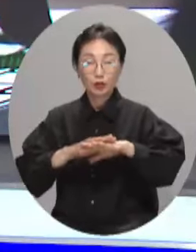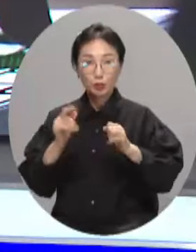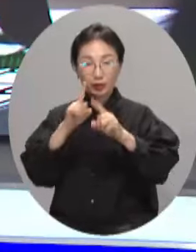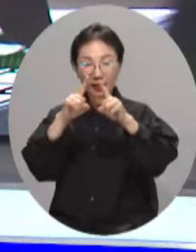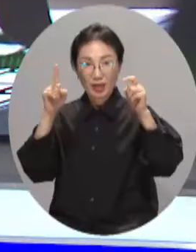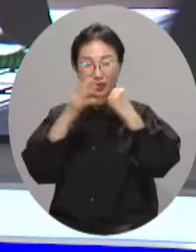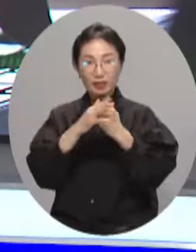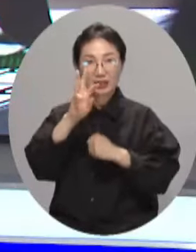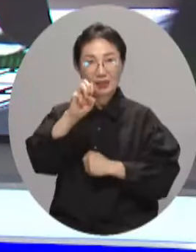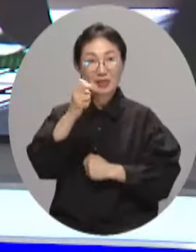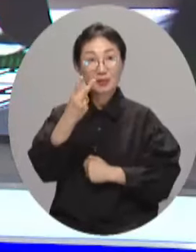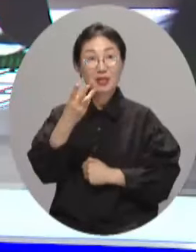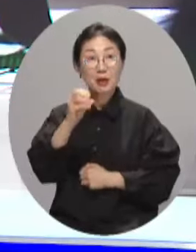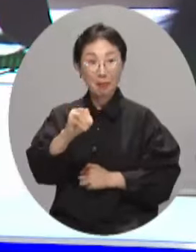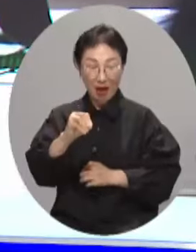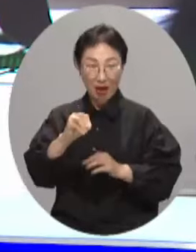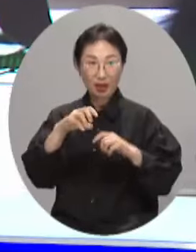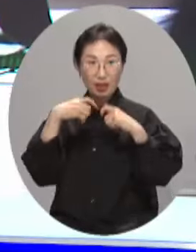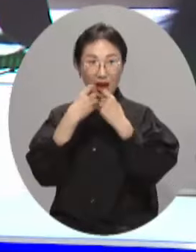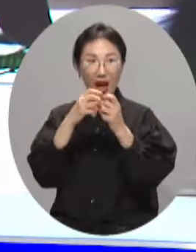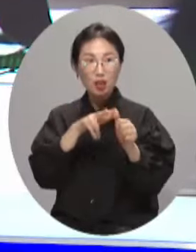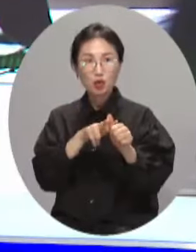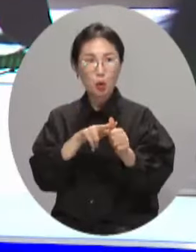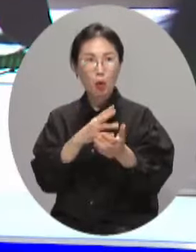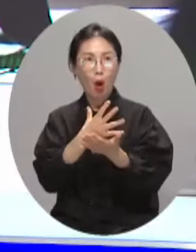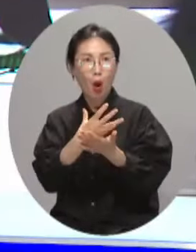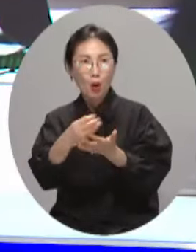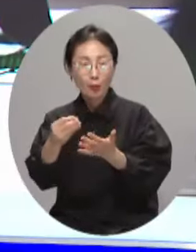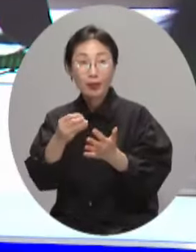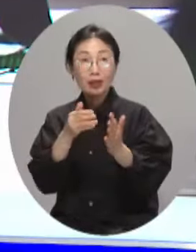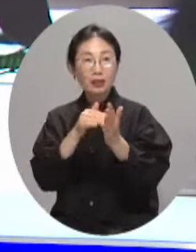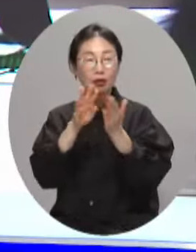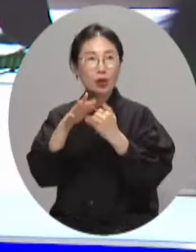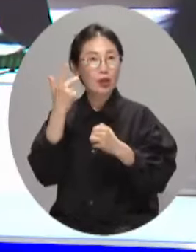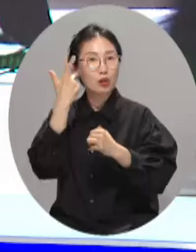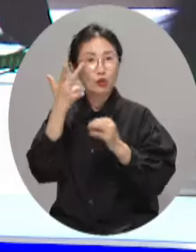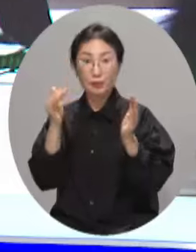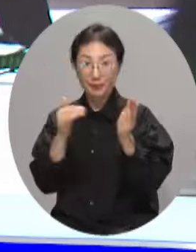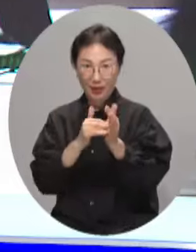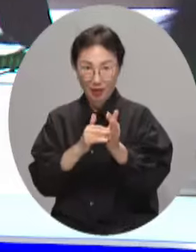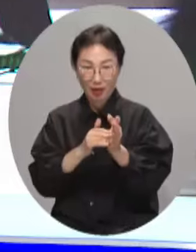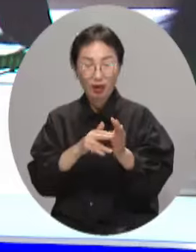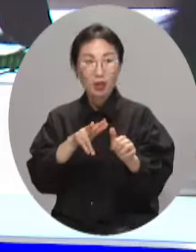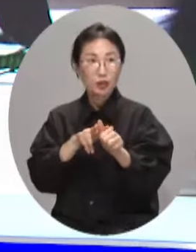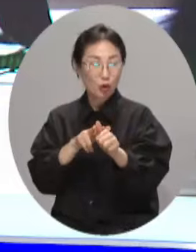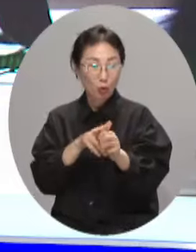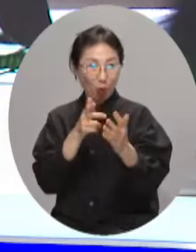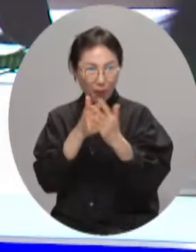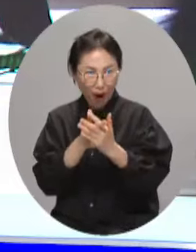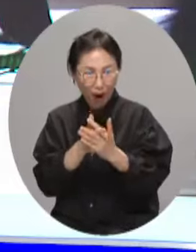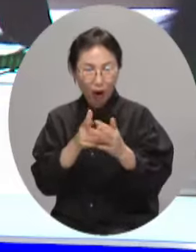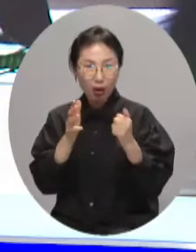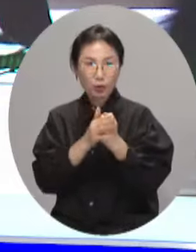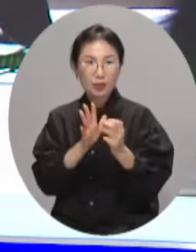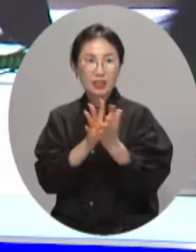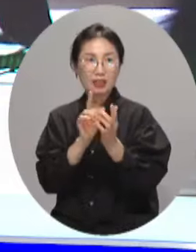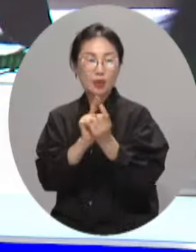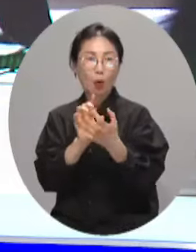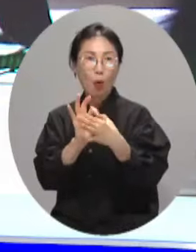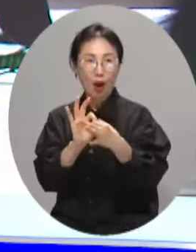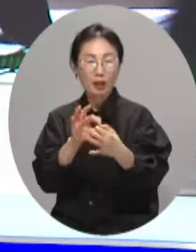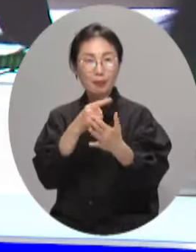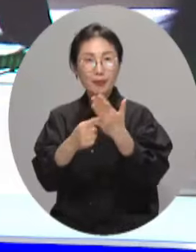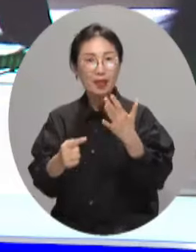전북대에서 32만여 명의 개인정보가 유출된 지 일주일이 지났는데요. 정보 유출과 직접적 관련이 있는 피해